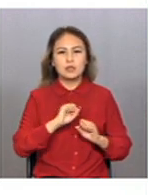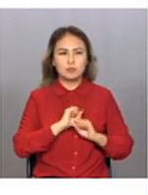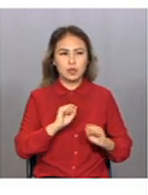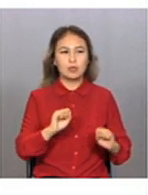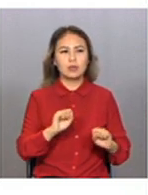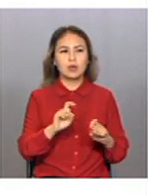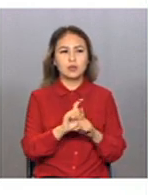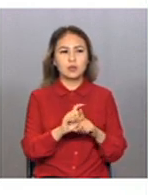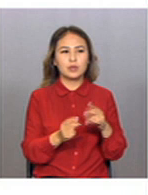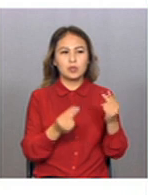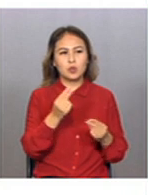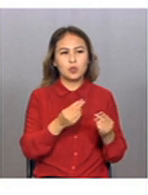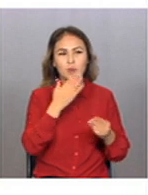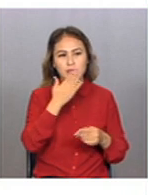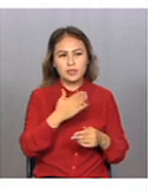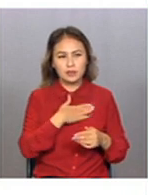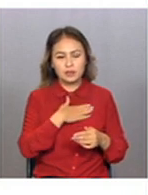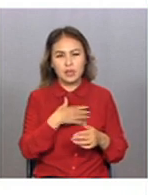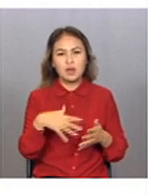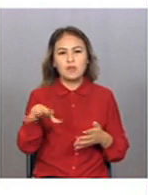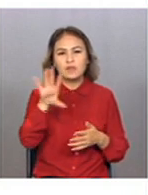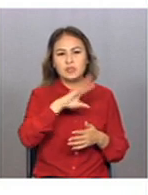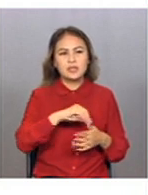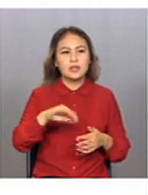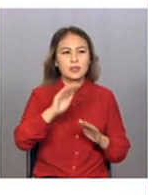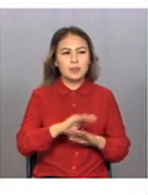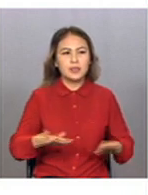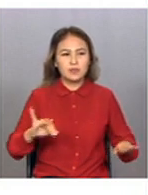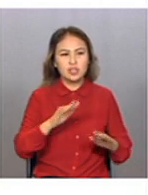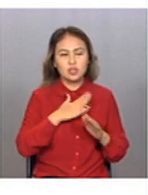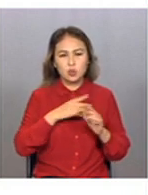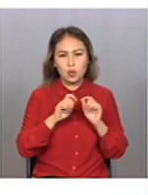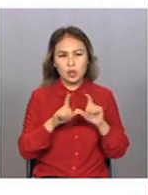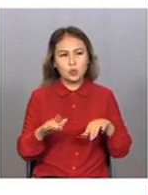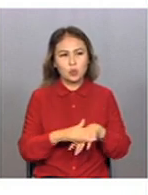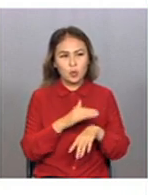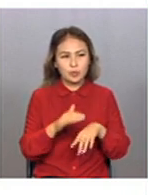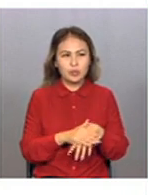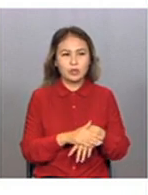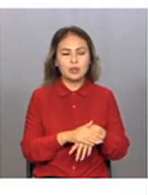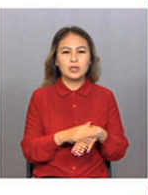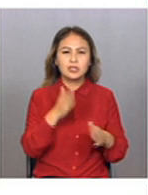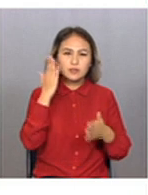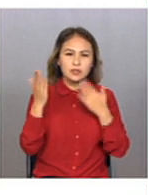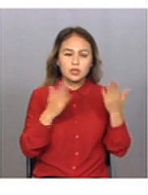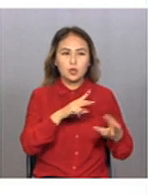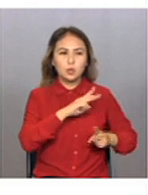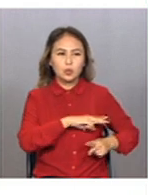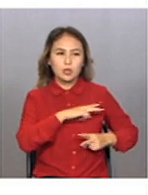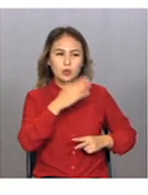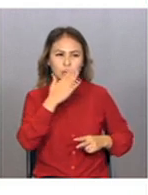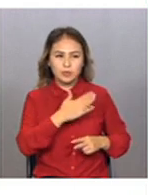смелые, озорные и любознательные. Все ребята в нашей школе добрые, отзывчивые